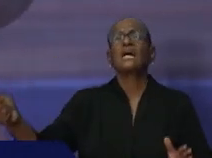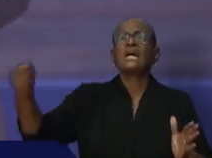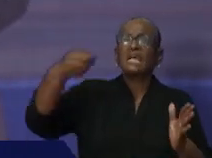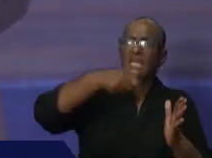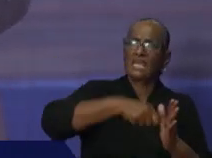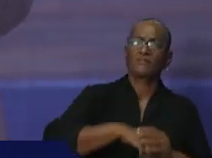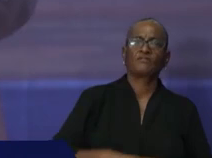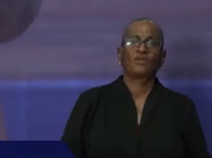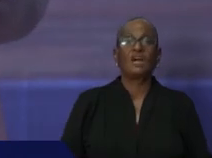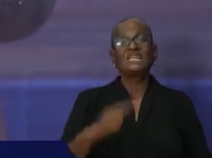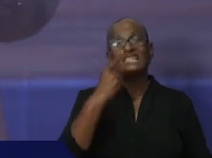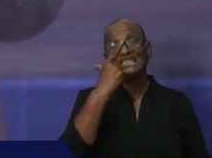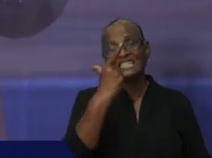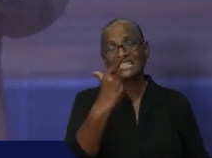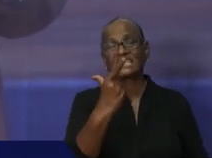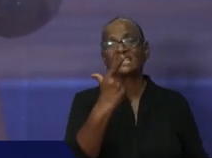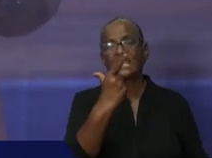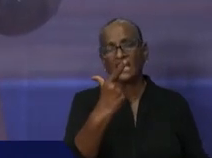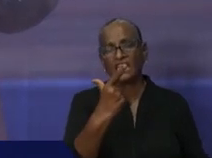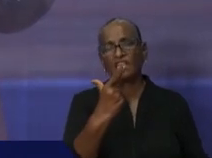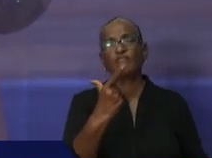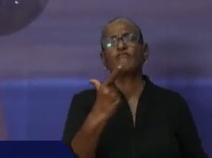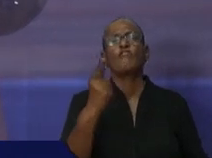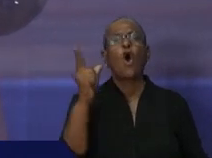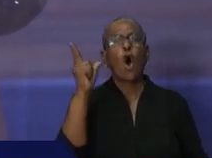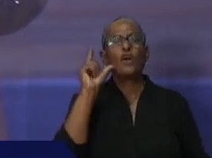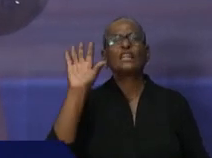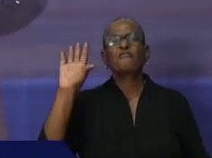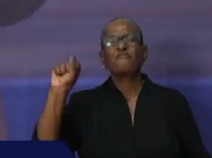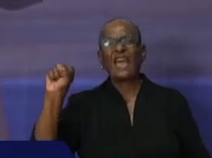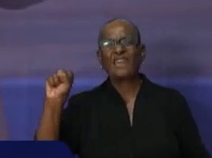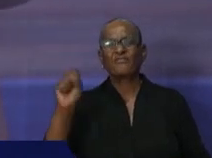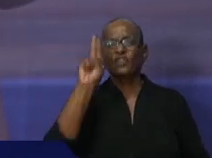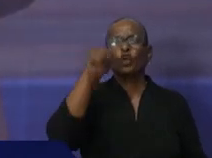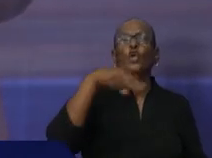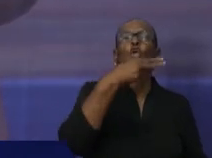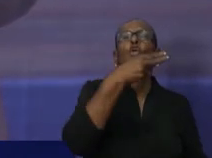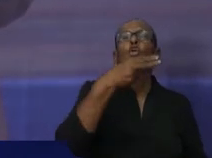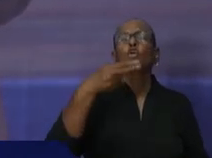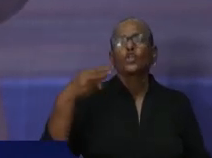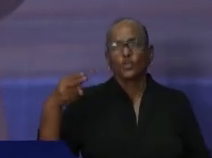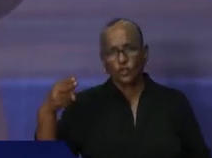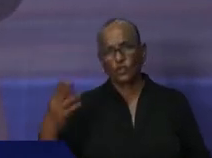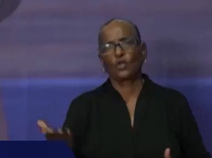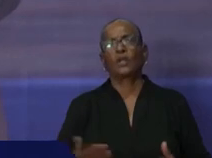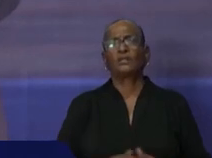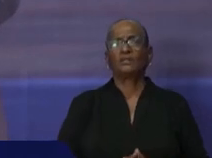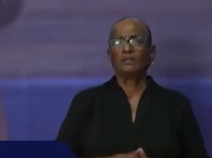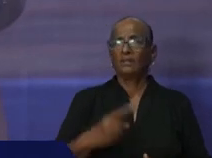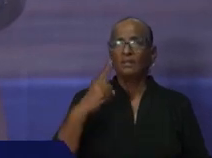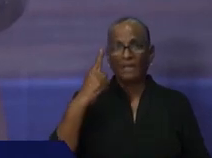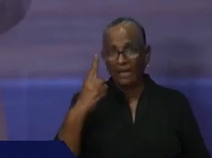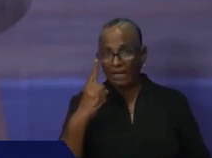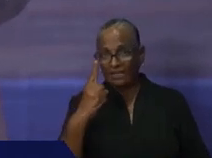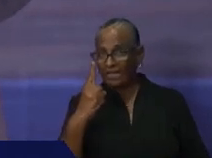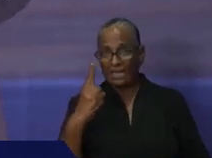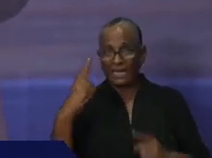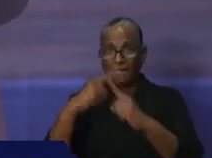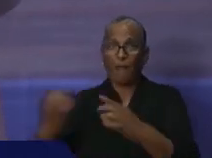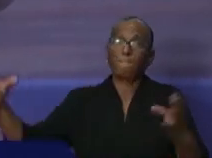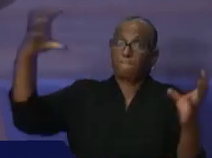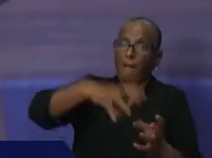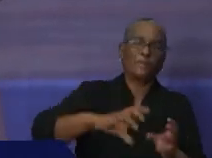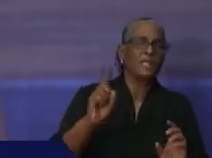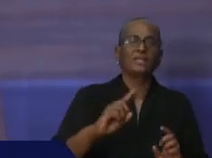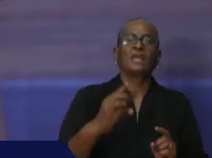van ongeveer 750 miljoen American dollar. Dat geld hebben we nodig. Je gaat niet de één keer krijgen. Het gaat uitgesmeerd worden over